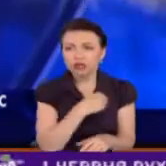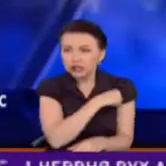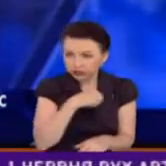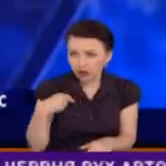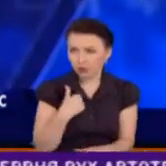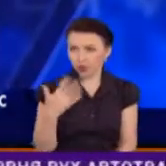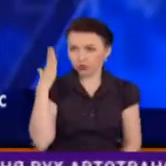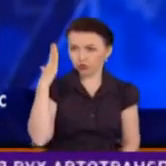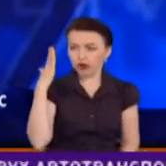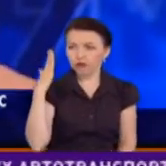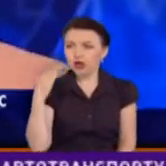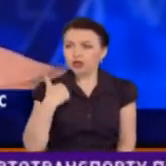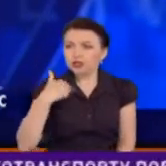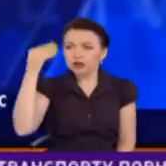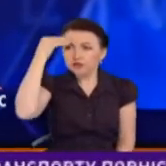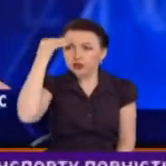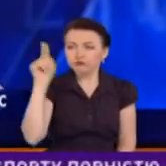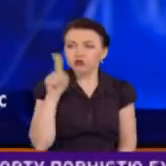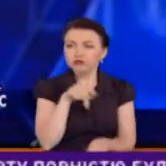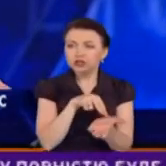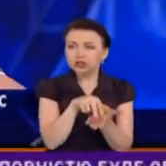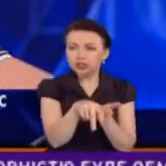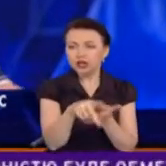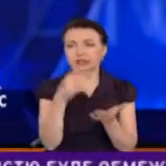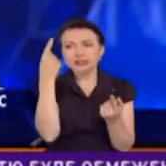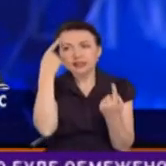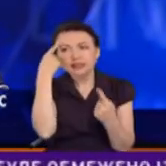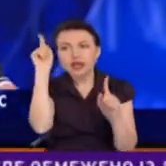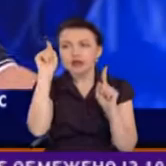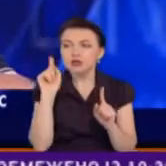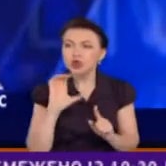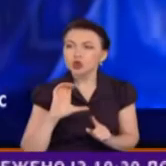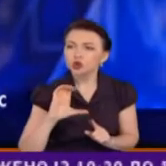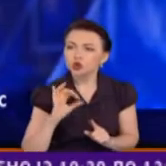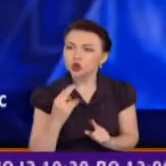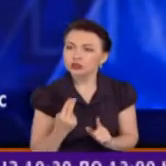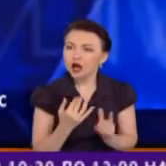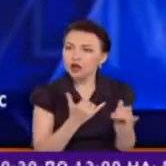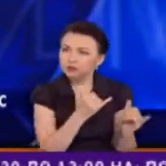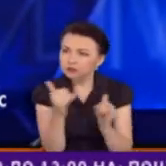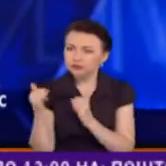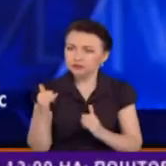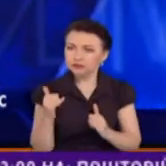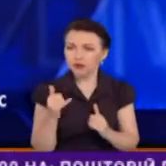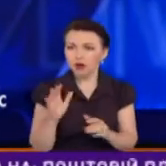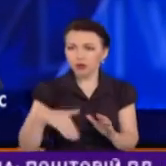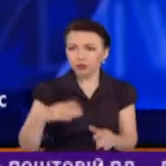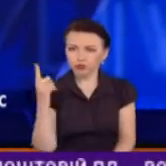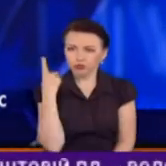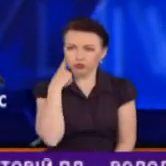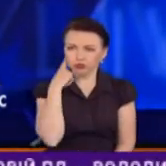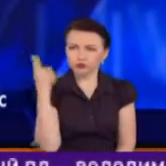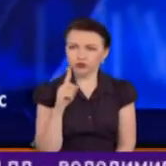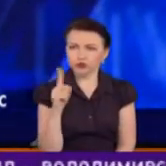нього голосував. Я вважав, що він йде з ідеями соціальної ринкової економіки. Потім я почув, що